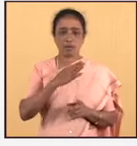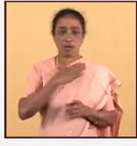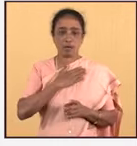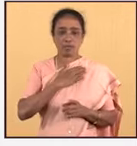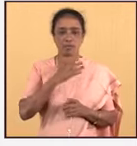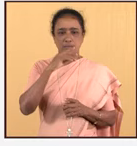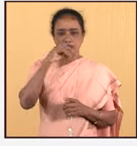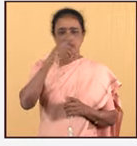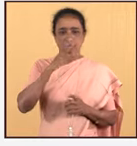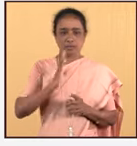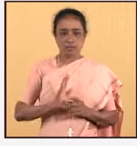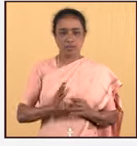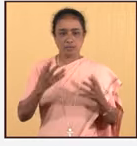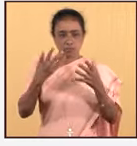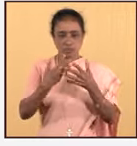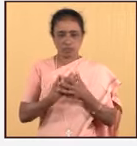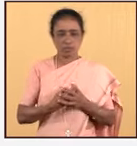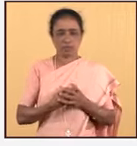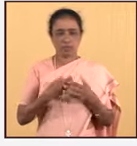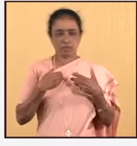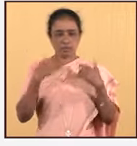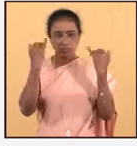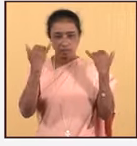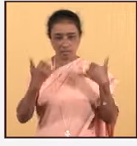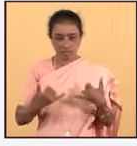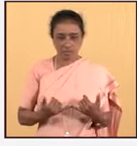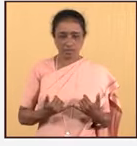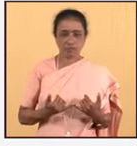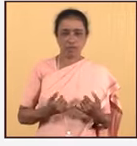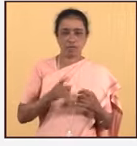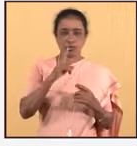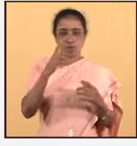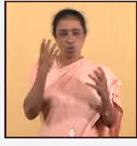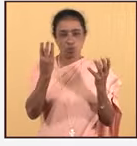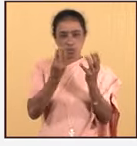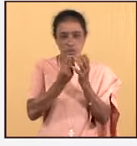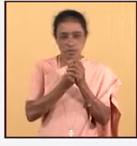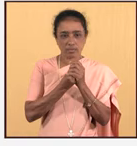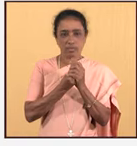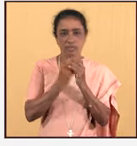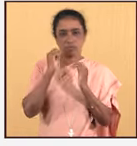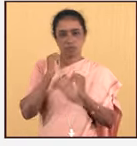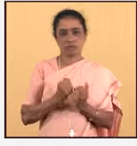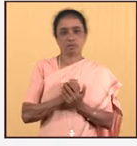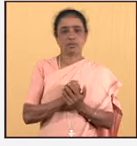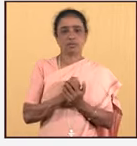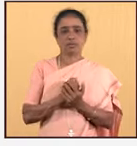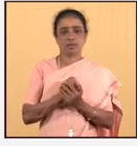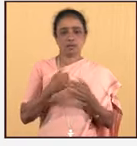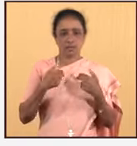மனித மாண்பிற்கும் ஒற்றுமைக்கும் இந்திய திருநாட்டுக்கு ஒருமைப்பாட்டுக்கும்